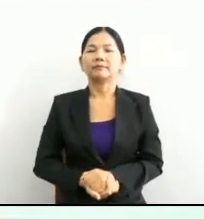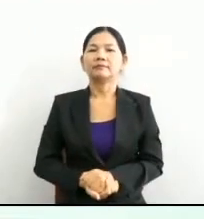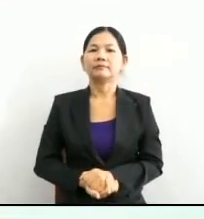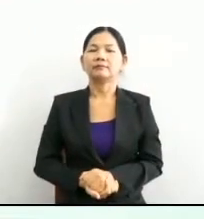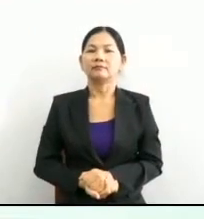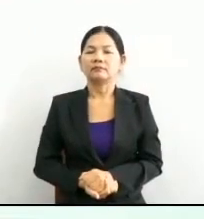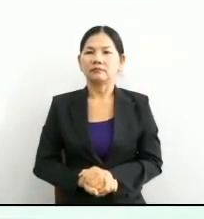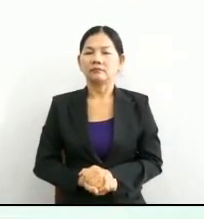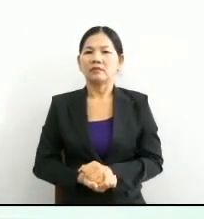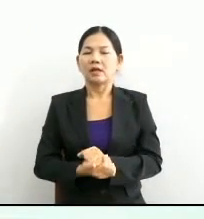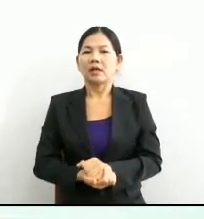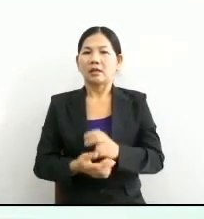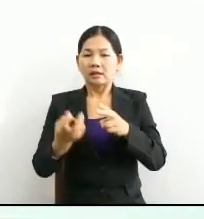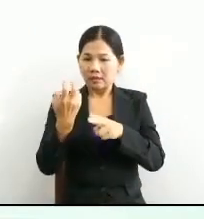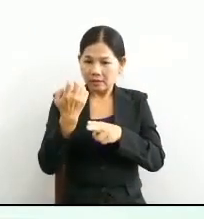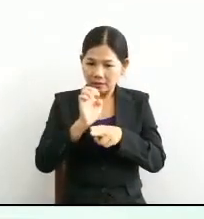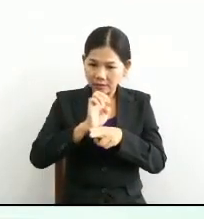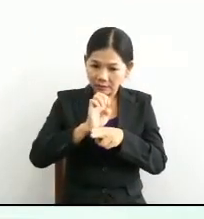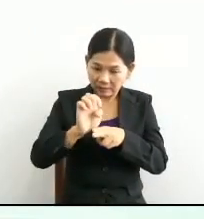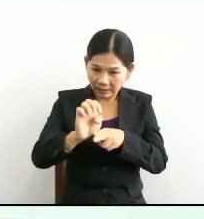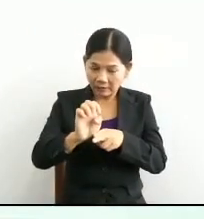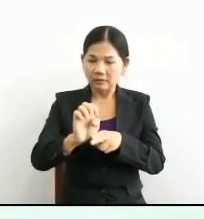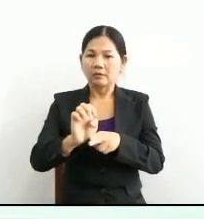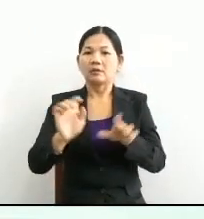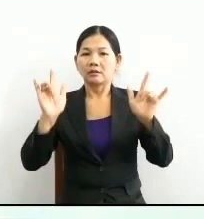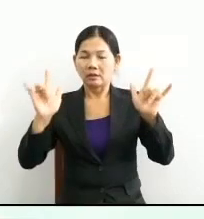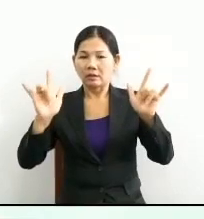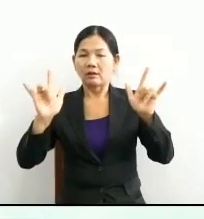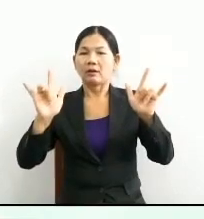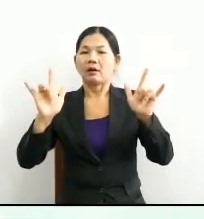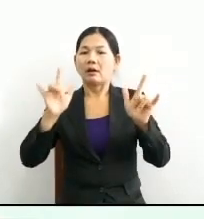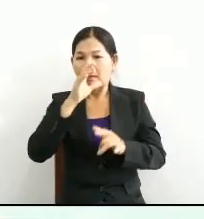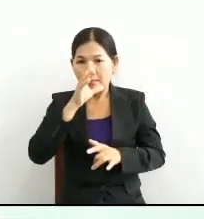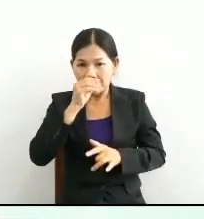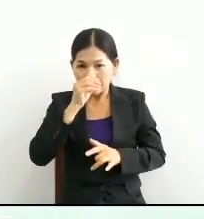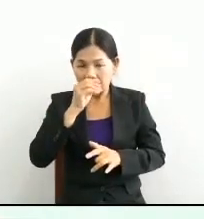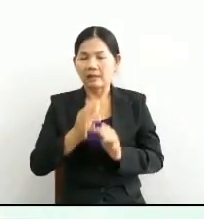nên cái hai thang chậm nó rồi có bỏ nè vì thật được không ca lẹ bằng nà mũi ở dưỡng bà cà